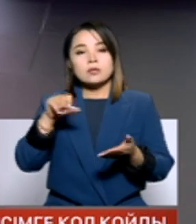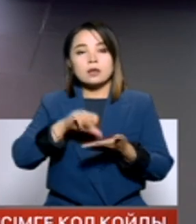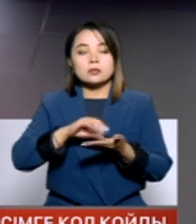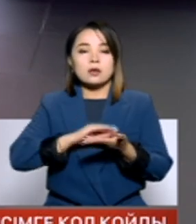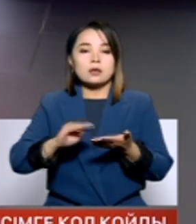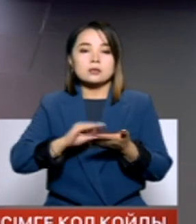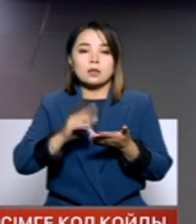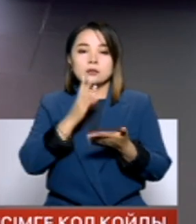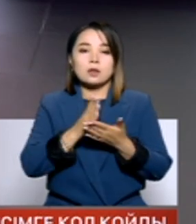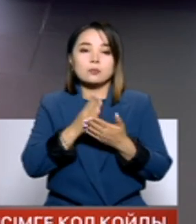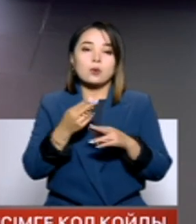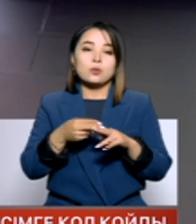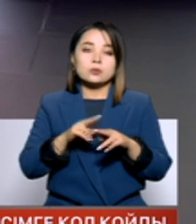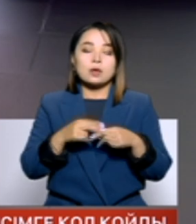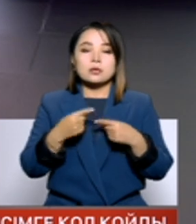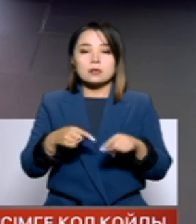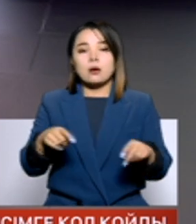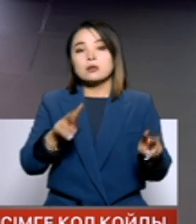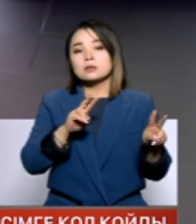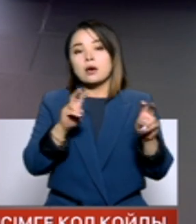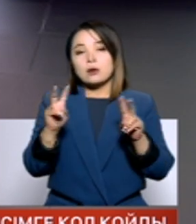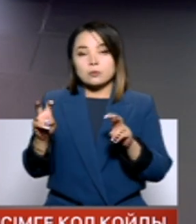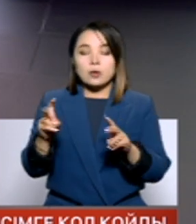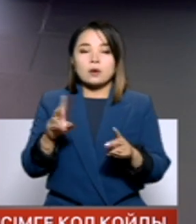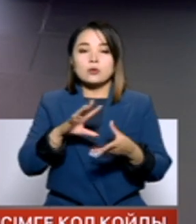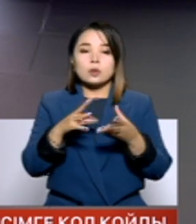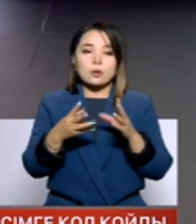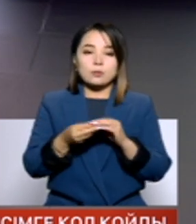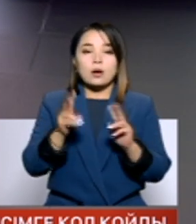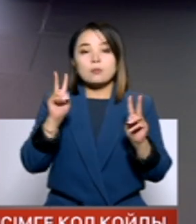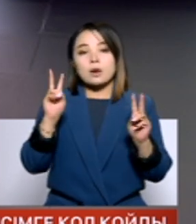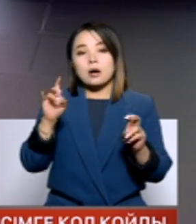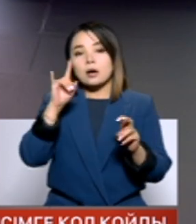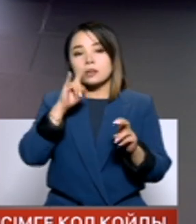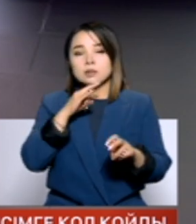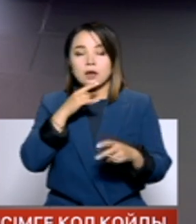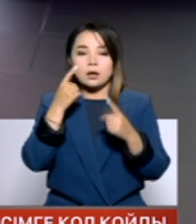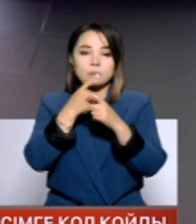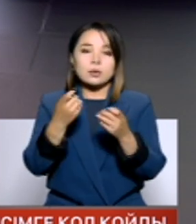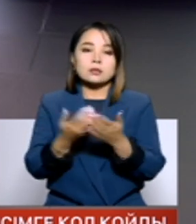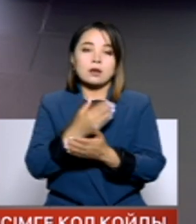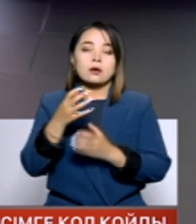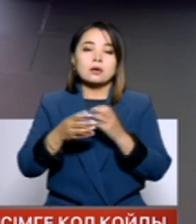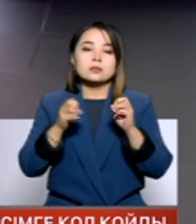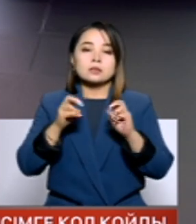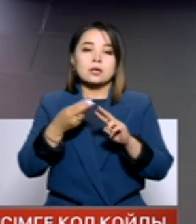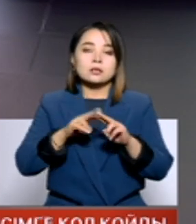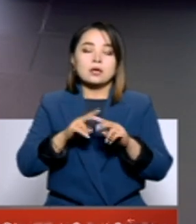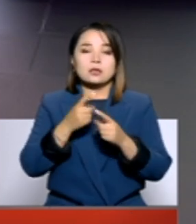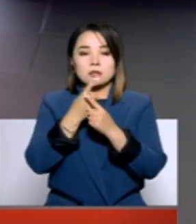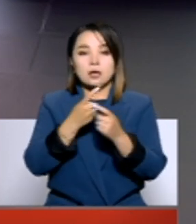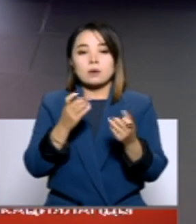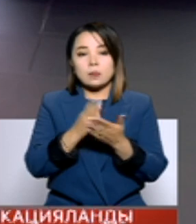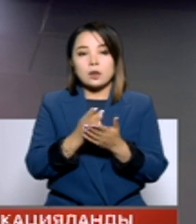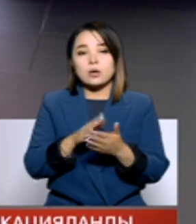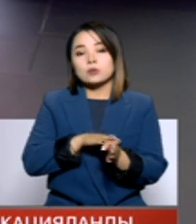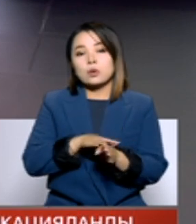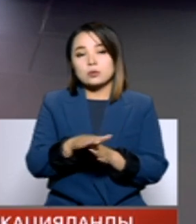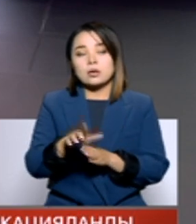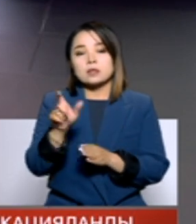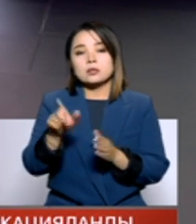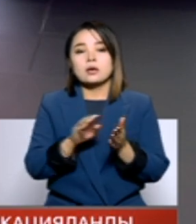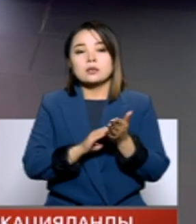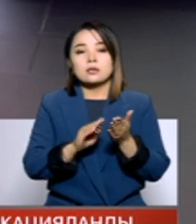мақаласында жазды. Осы және өзге де тақырыптар көтерілген көлемді мақала Қазақпарат халықаралық ақпарат агенттігіне жарияланды. Толығырақ